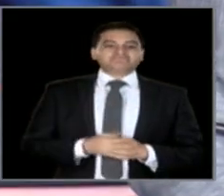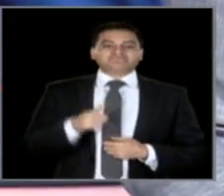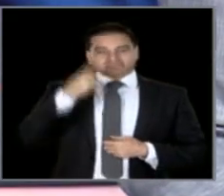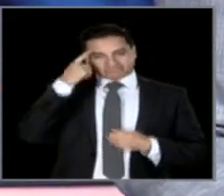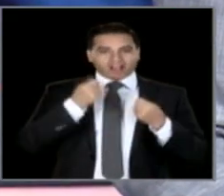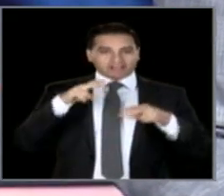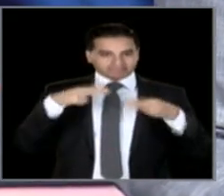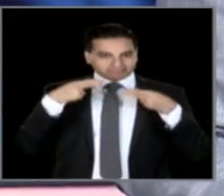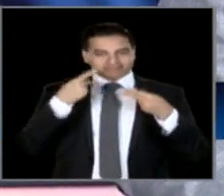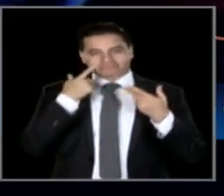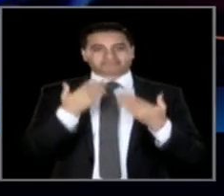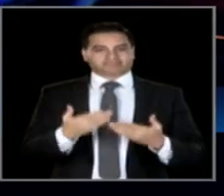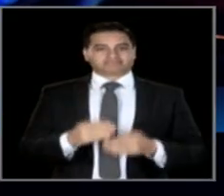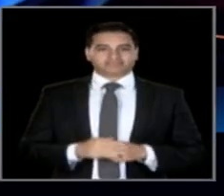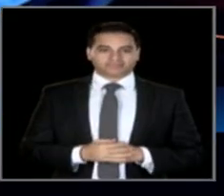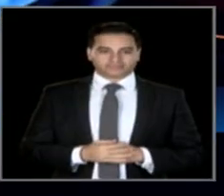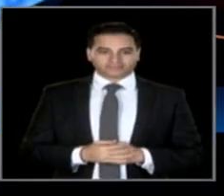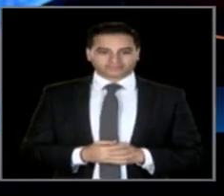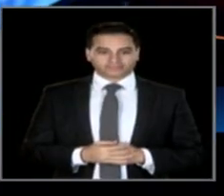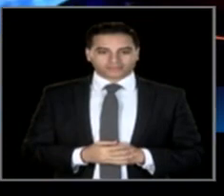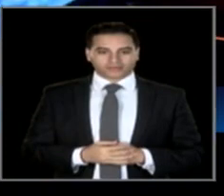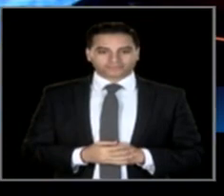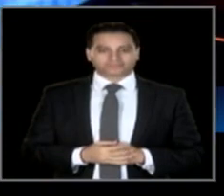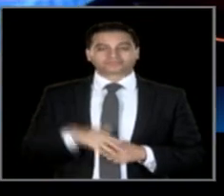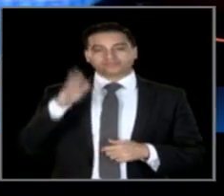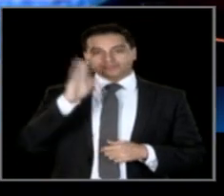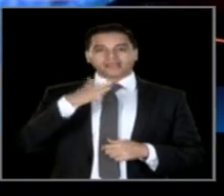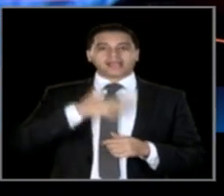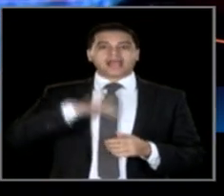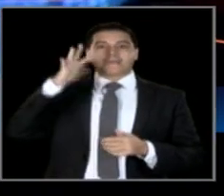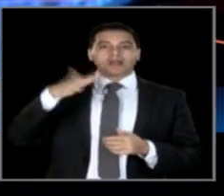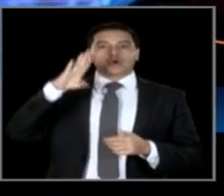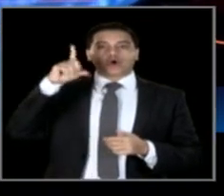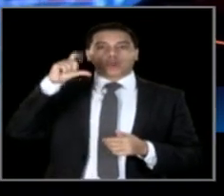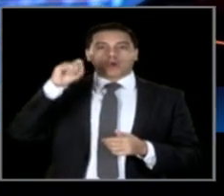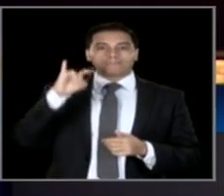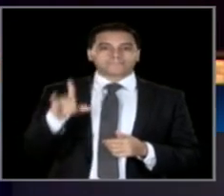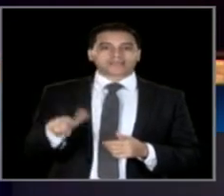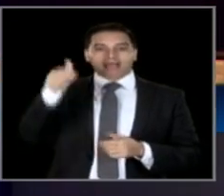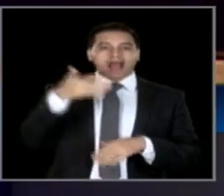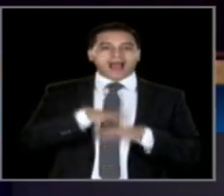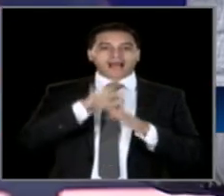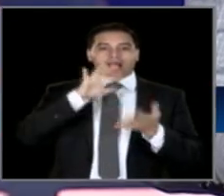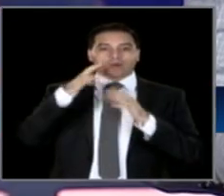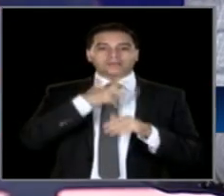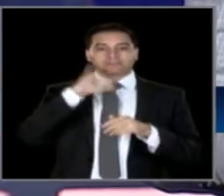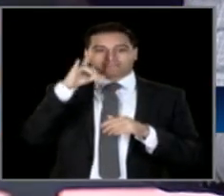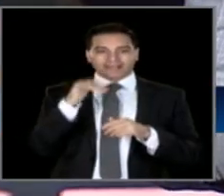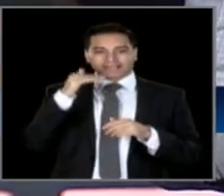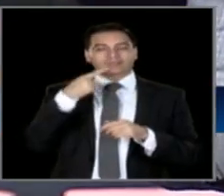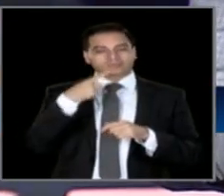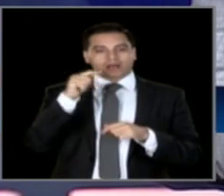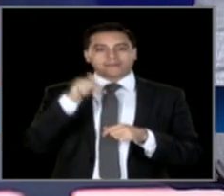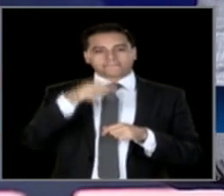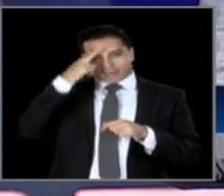تحت الضغط كاونتر. تقع تلال كولومبيا على سطح احد الكواكب، فما هو؟ المريخ. صح.